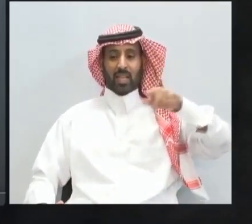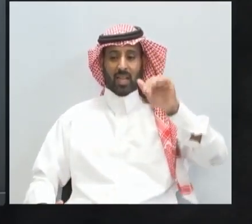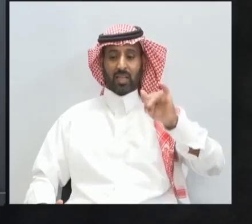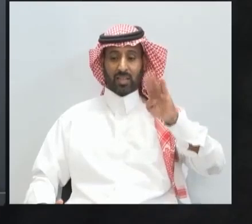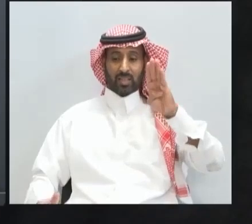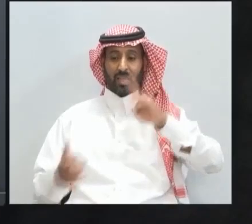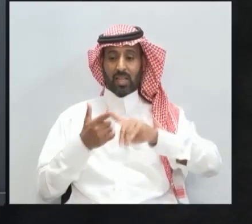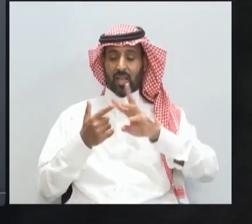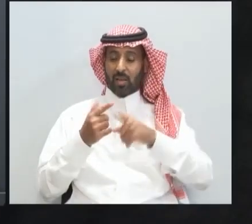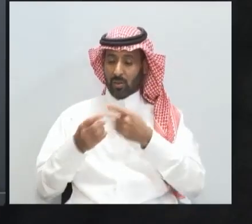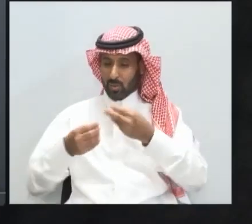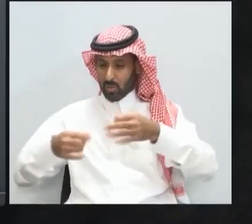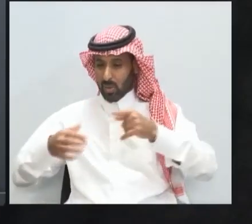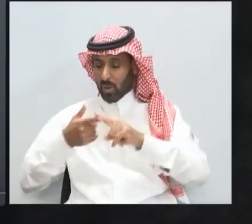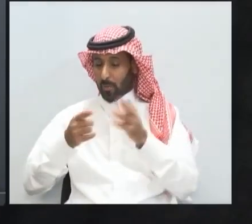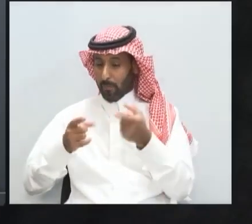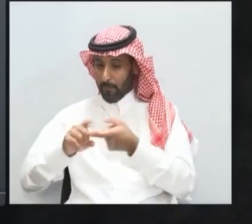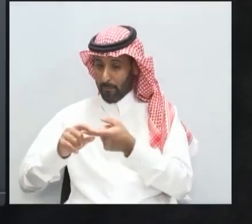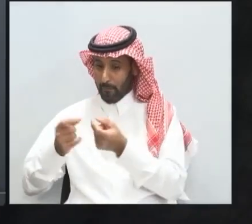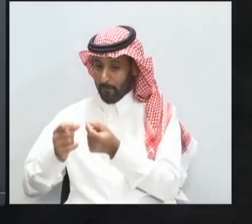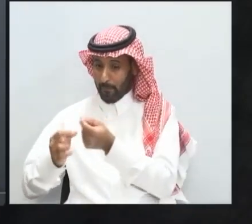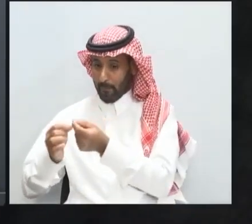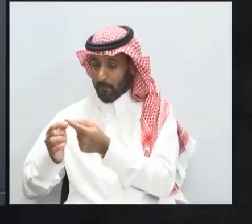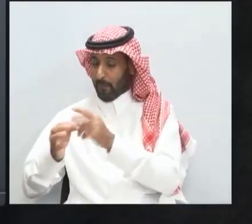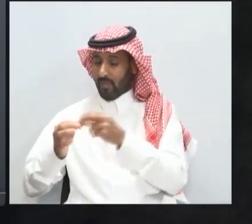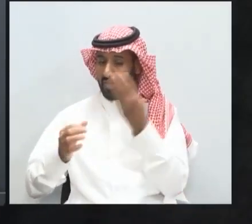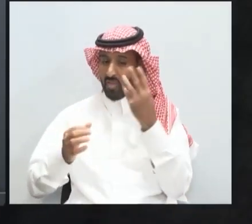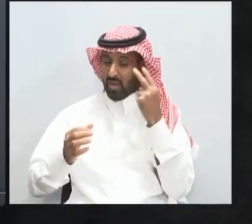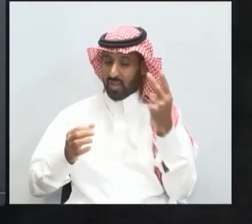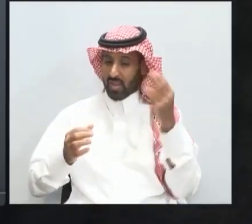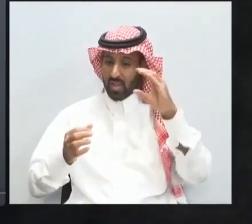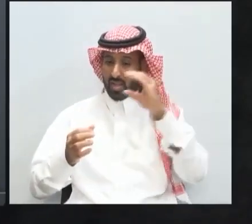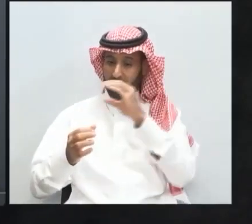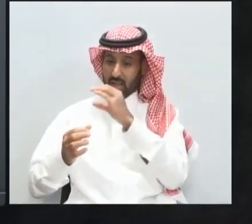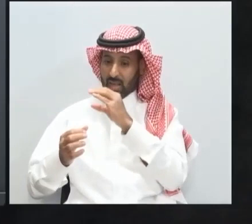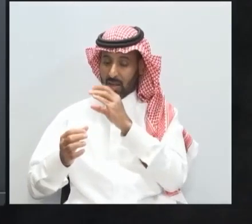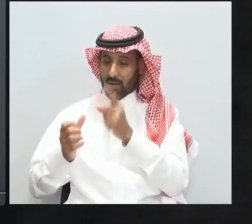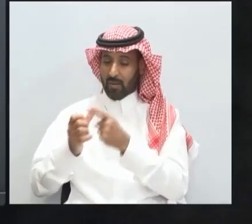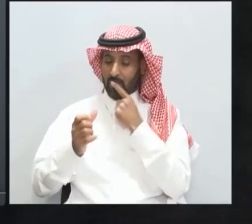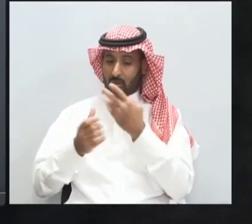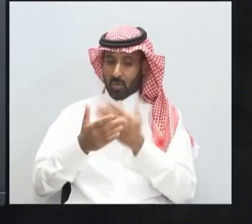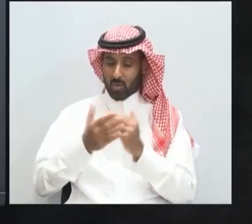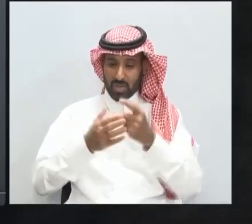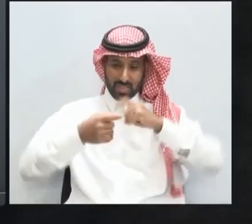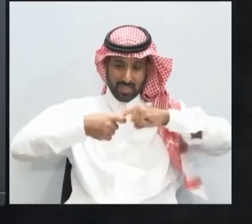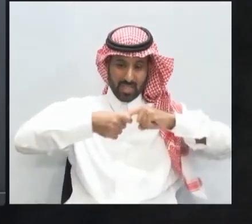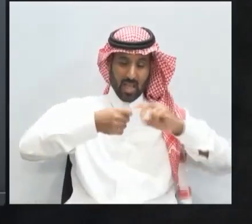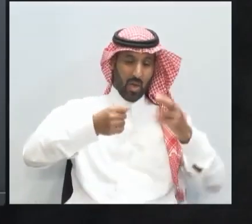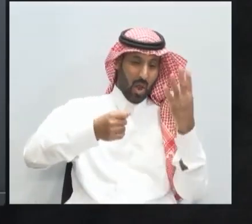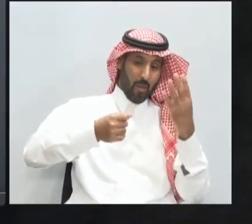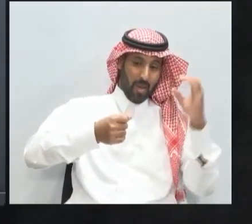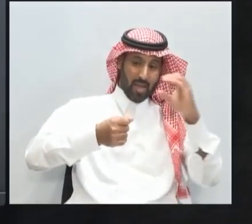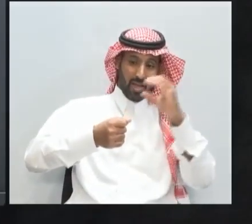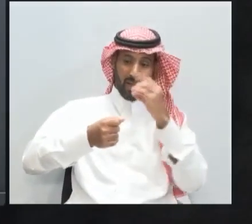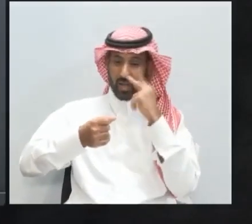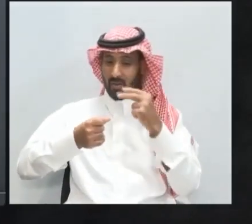حللنا البروفي ترتبط مع مرافق الانزيم لا تج لدينا مركب ثنائي الكربون مركب ثنائي الكربون سوف يرتبط مع مركب رباعي الكربون